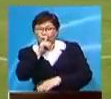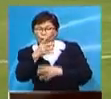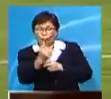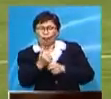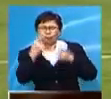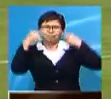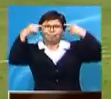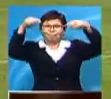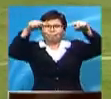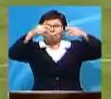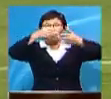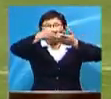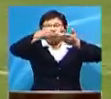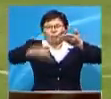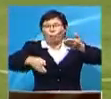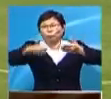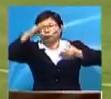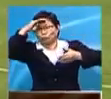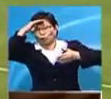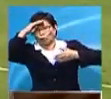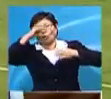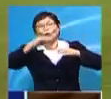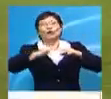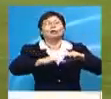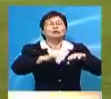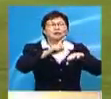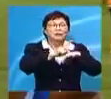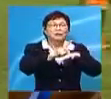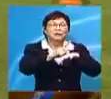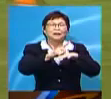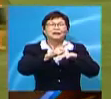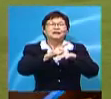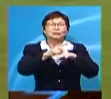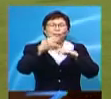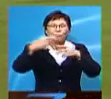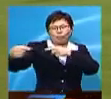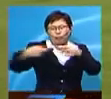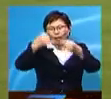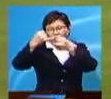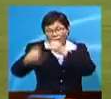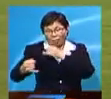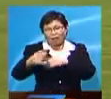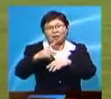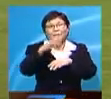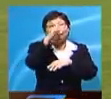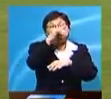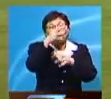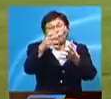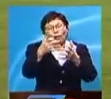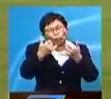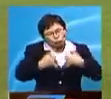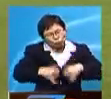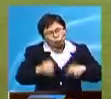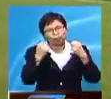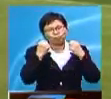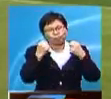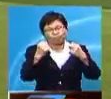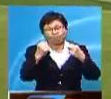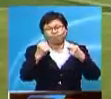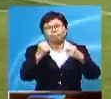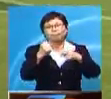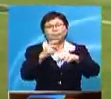mengulangi kejayaan membenam jdt du dikangar dalam perlawanan terakhir mereka manakala Melaka mahu terus mengukuhkan